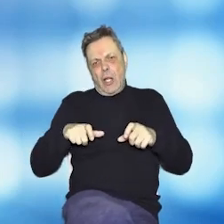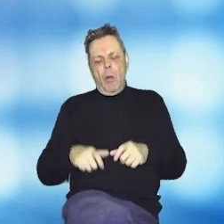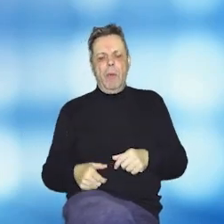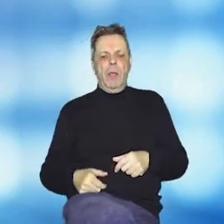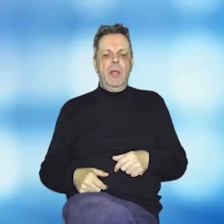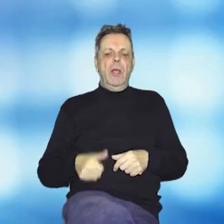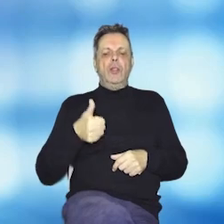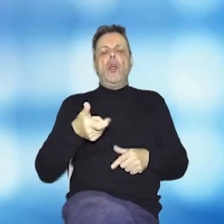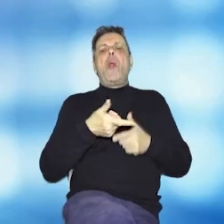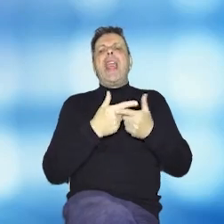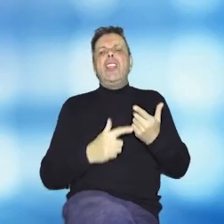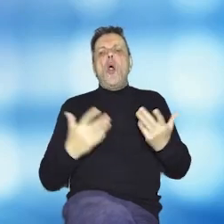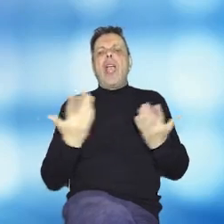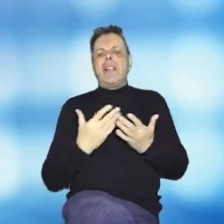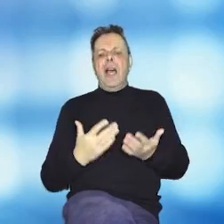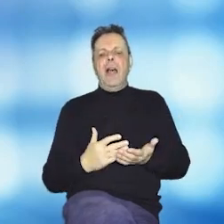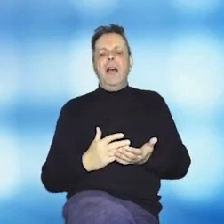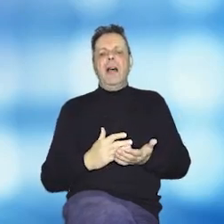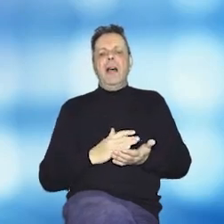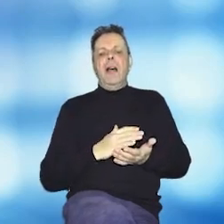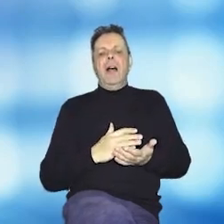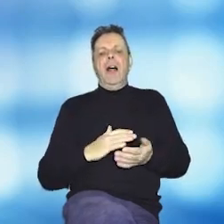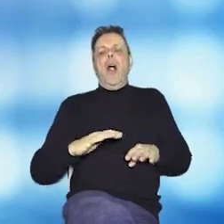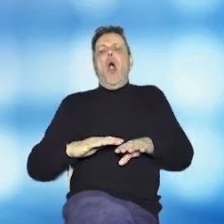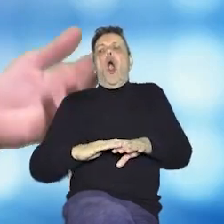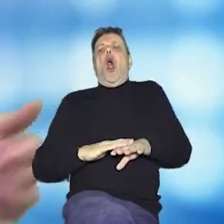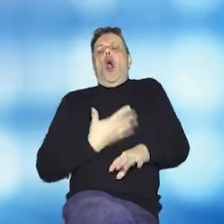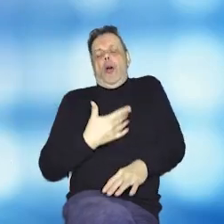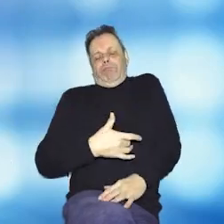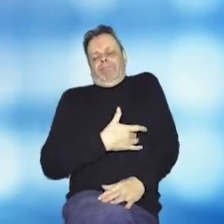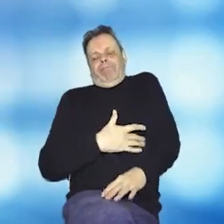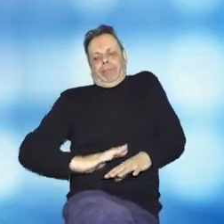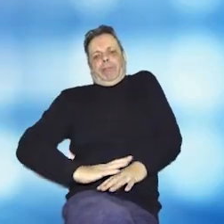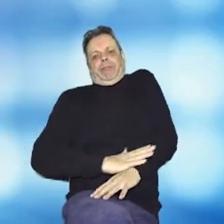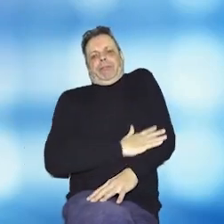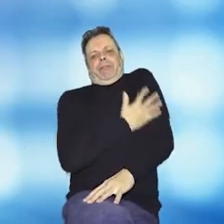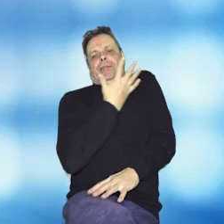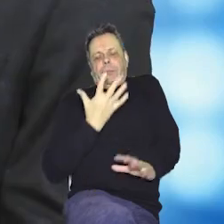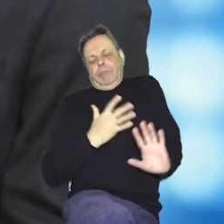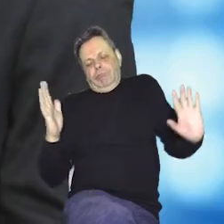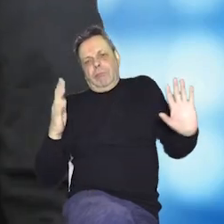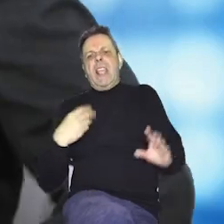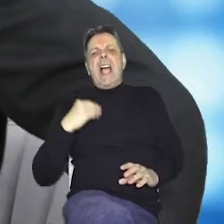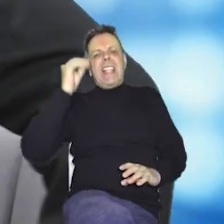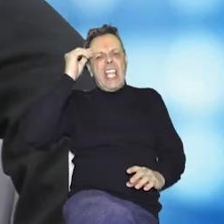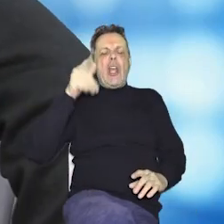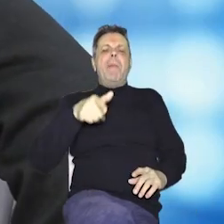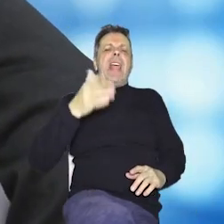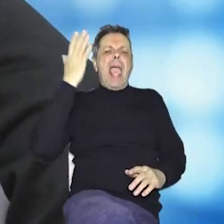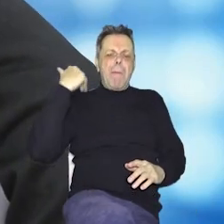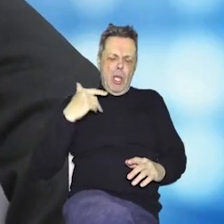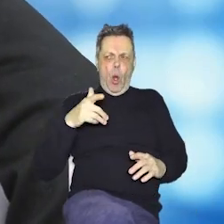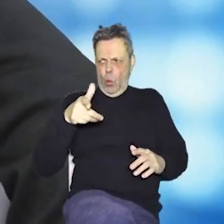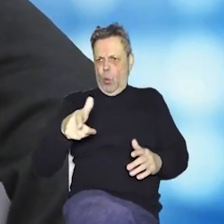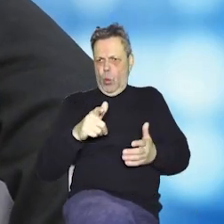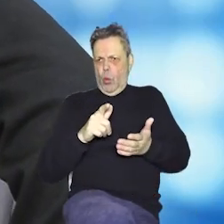i to je onaj dio kad jednostavno nekad osjetite tu. I tu je početak. I to je to. I to je bilo to, i sjećam se da je bilo vrlo tada